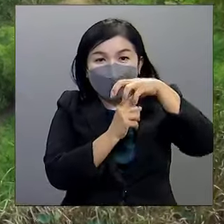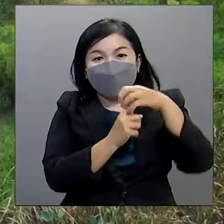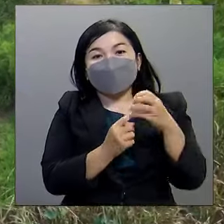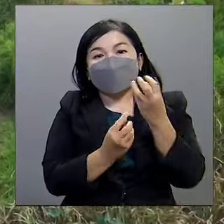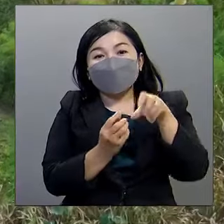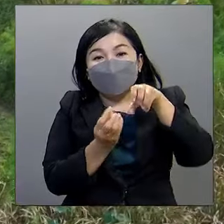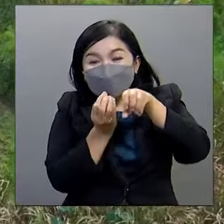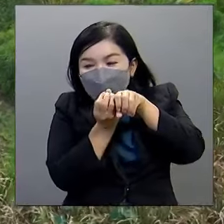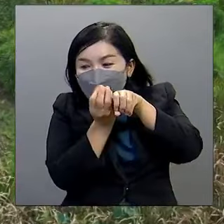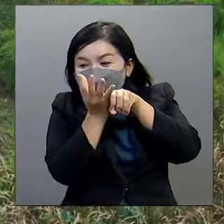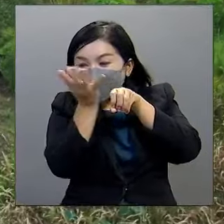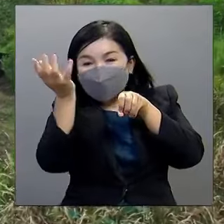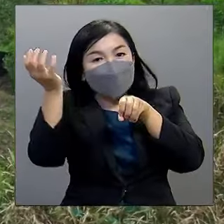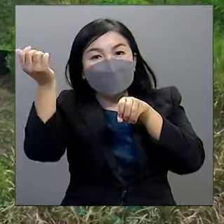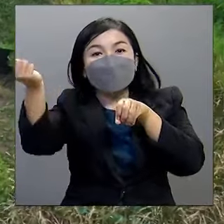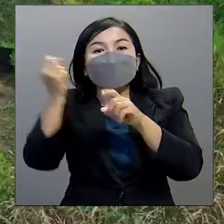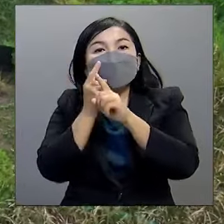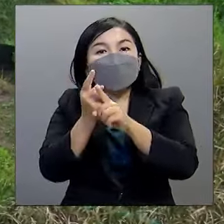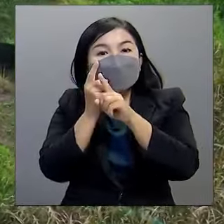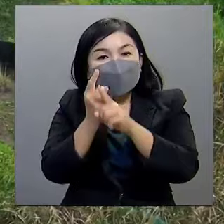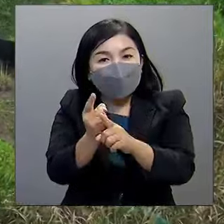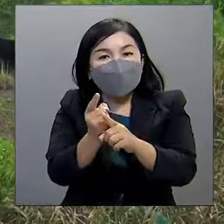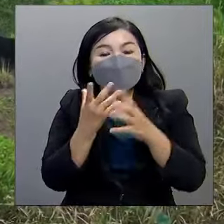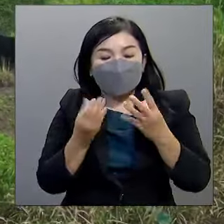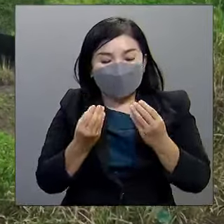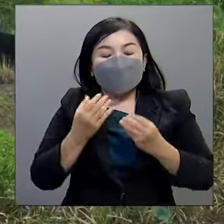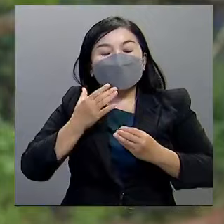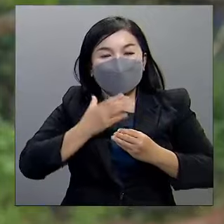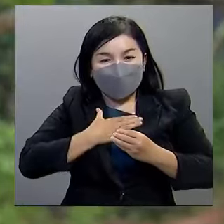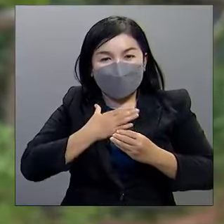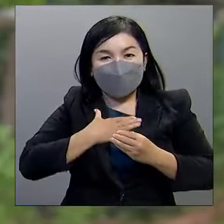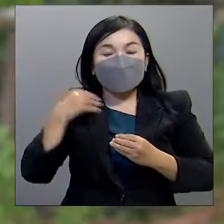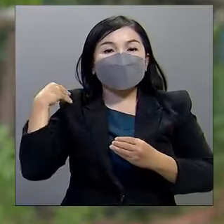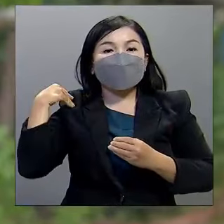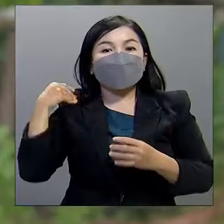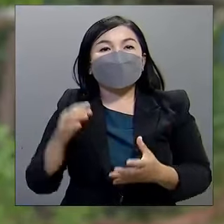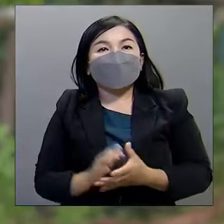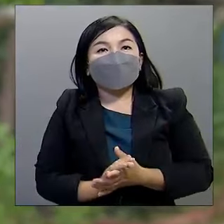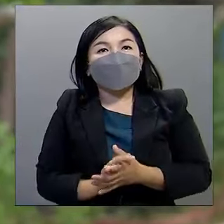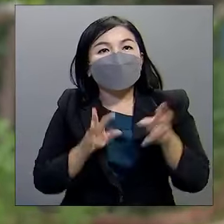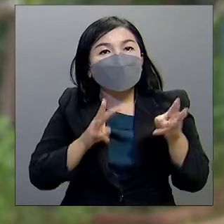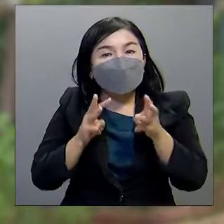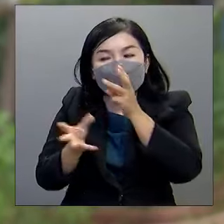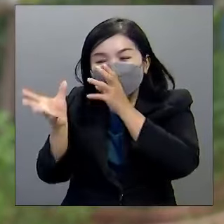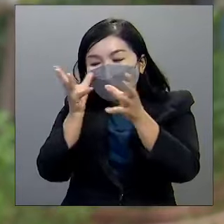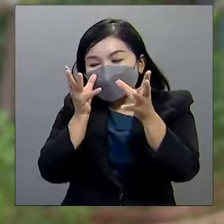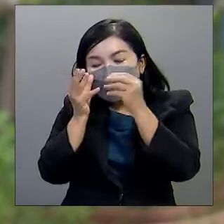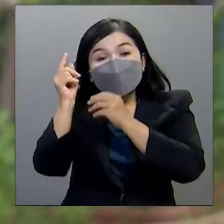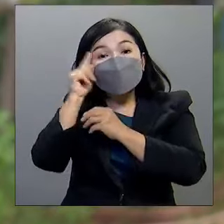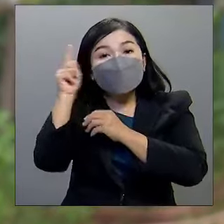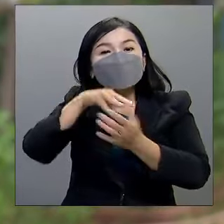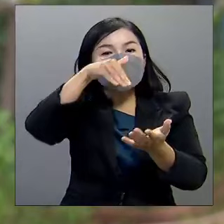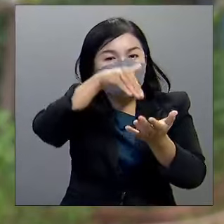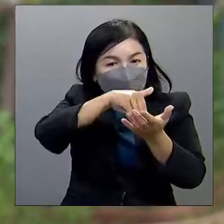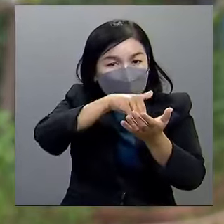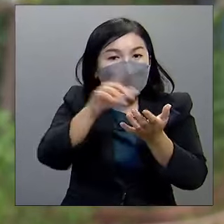การสร้างโรงเรือนแล้วก็การเพาะเห็ดตามบริบทของพื้นที่โคกหนองนานั้นๆครับขบวนการเรียนรู้นะครับเราจะมีฐานเรียนรู้ในเรื่อง